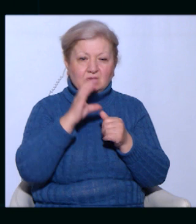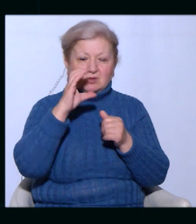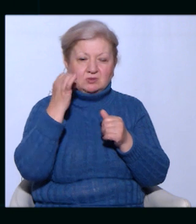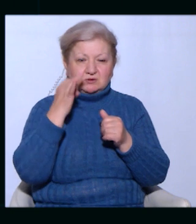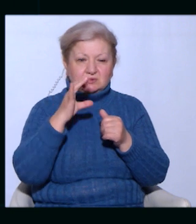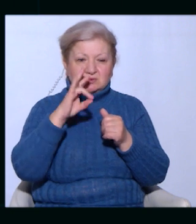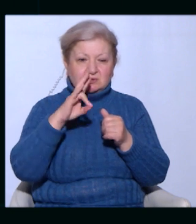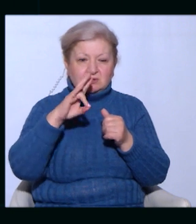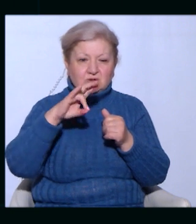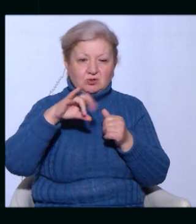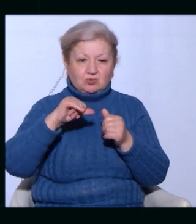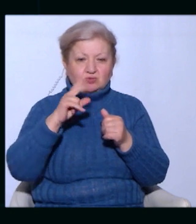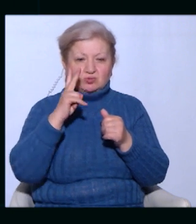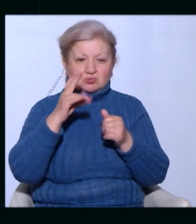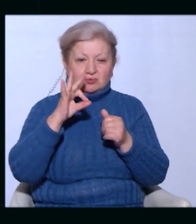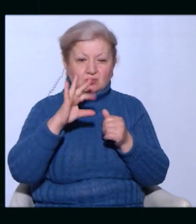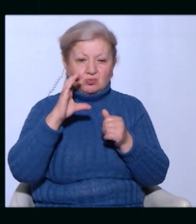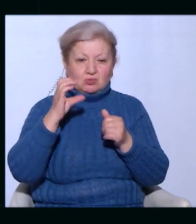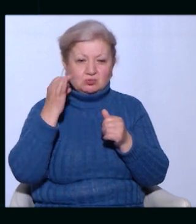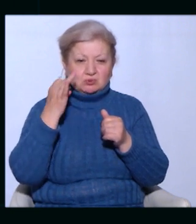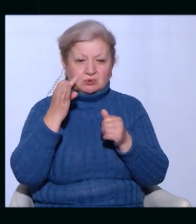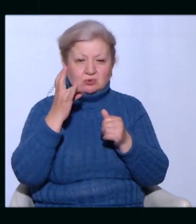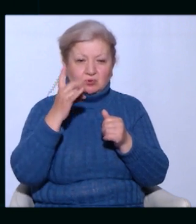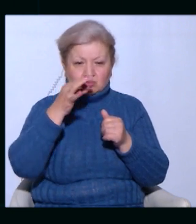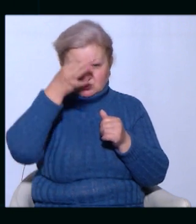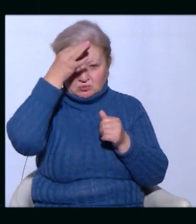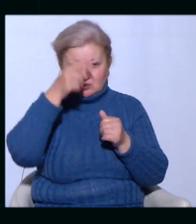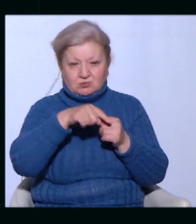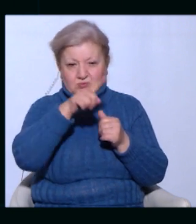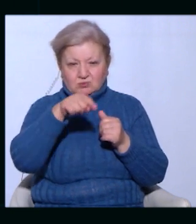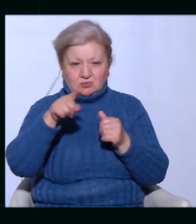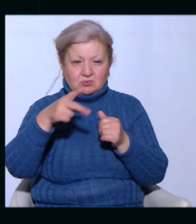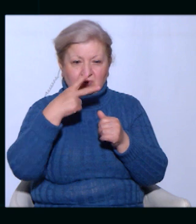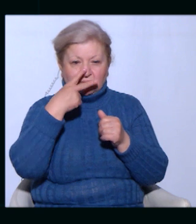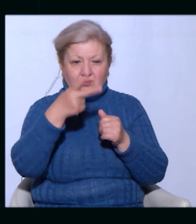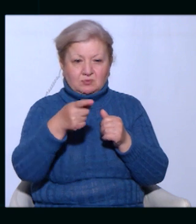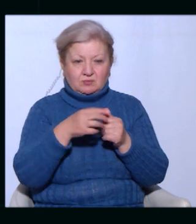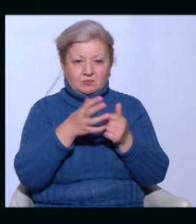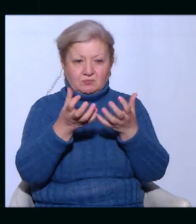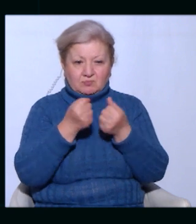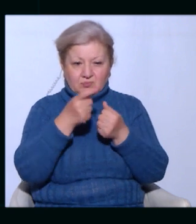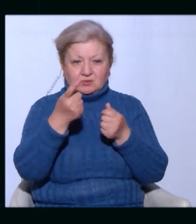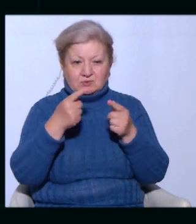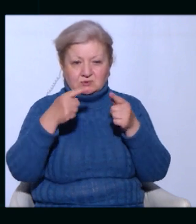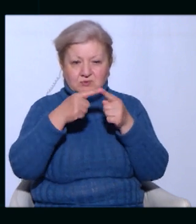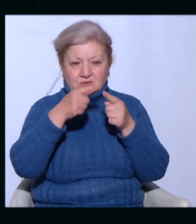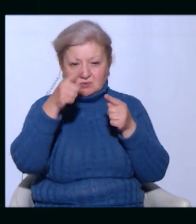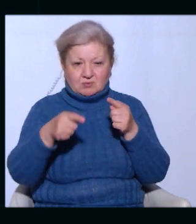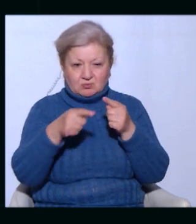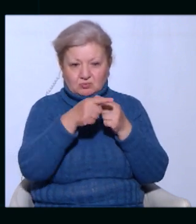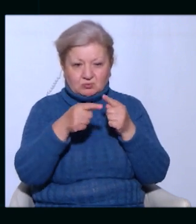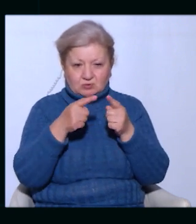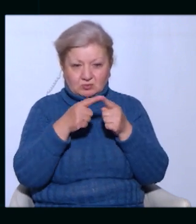კოსინუსი შესახებ. აი ეს წერტილი მოდით ასე გამოვწიოთ, მივიღეთ სამკუთხედი, მართკუთხა